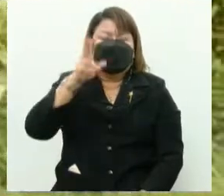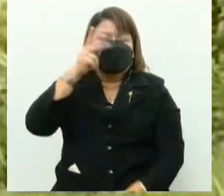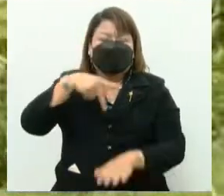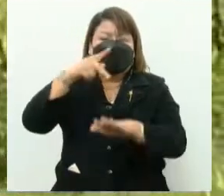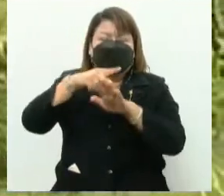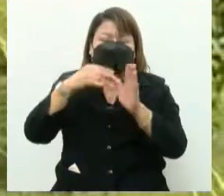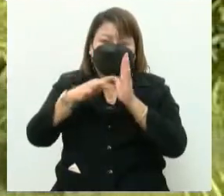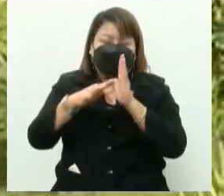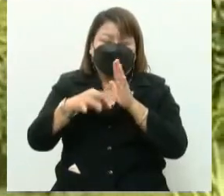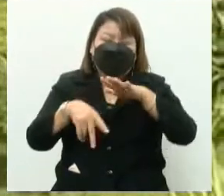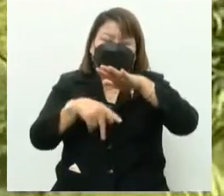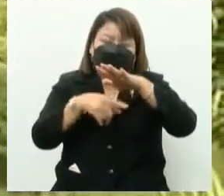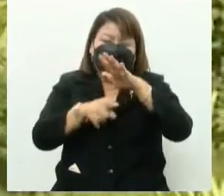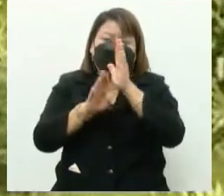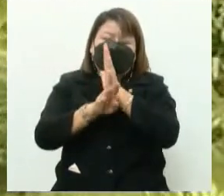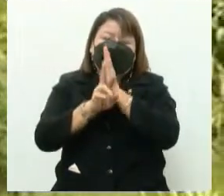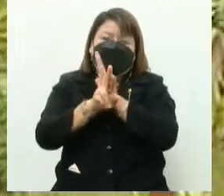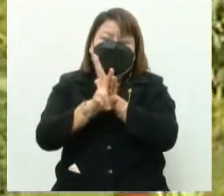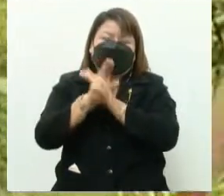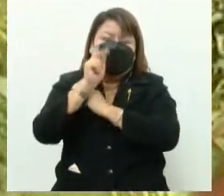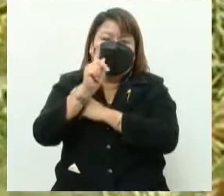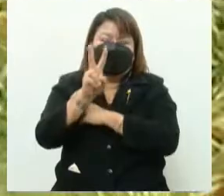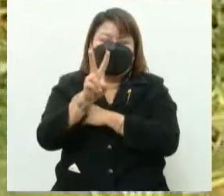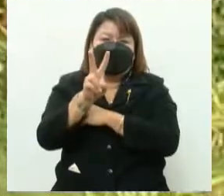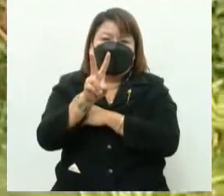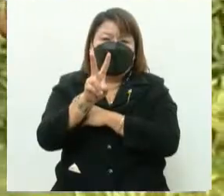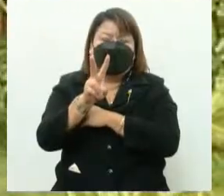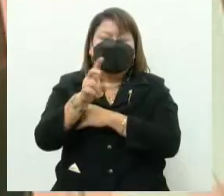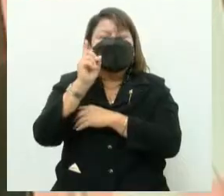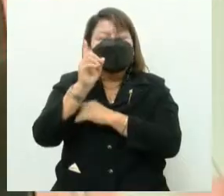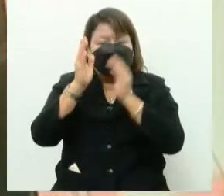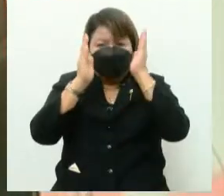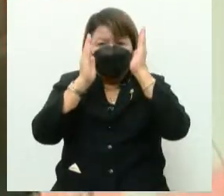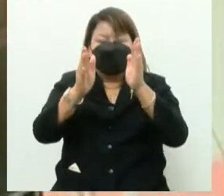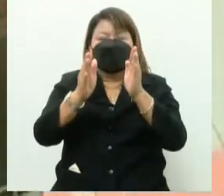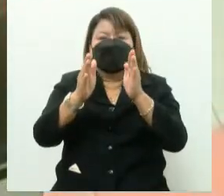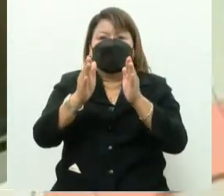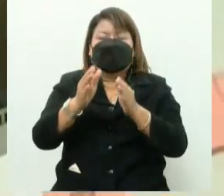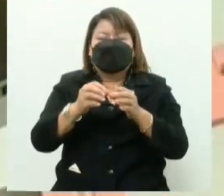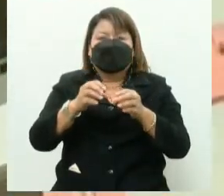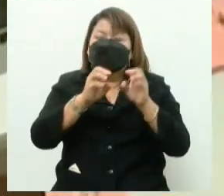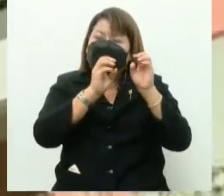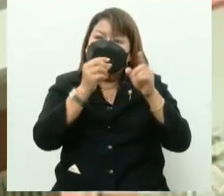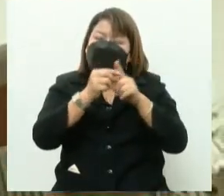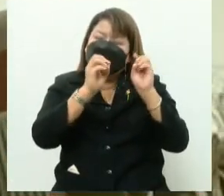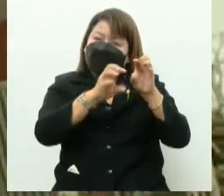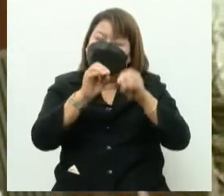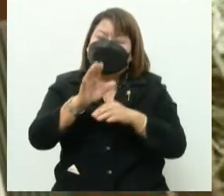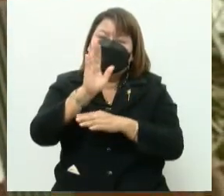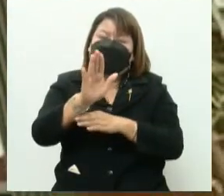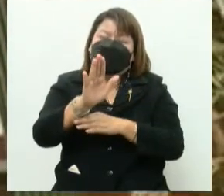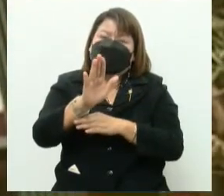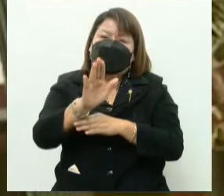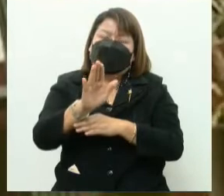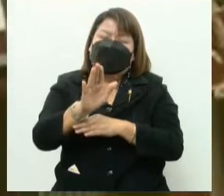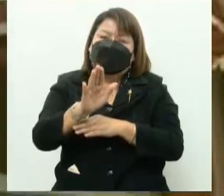การศึกษาประถมศึกษาบุรีรัมย์เขต2ยังคงยึดมั่นในพระบรมราชวาทในพระบาทสมเด็จพระบรมช